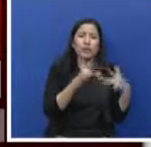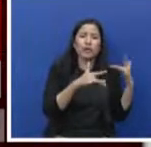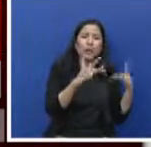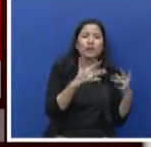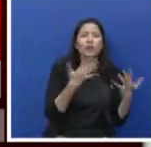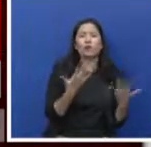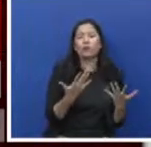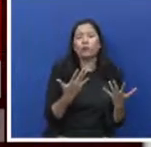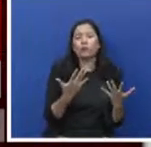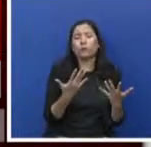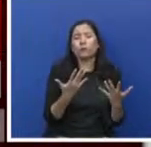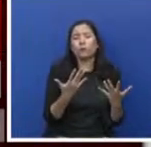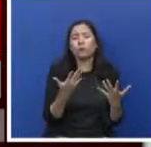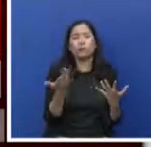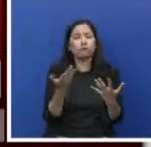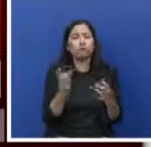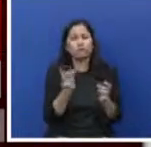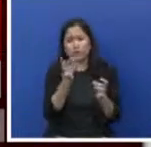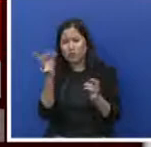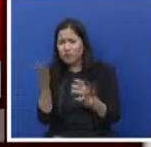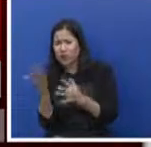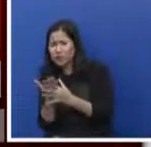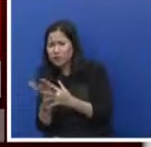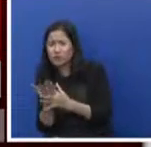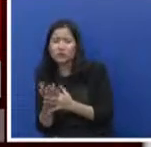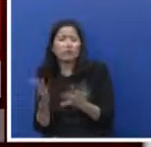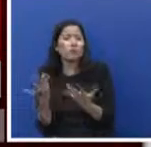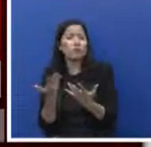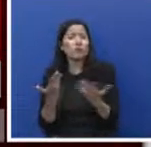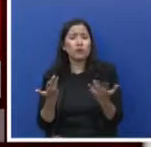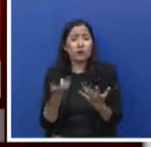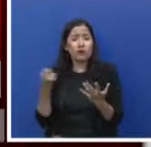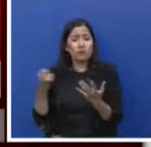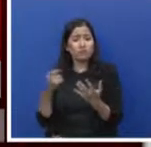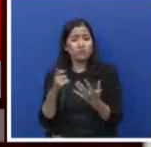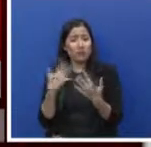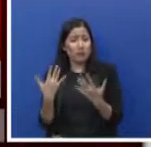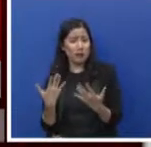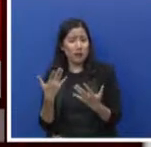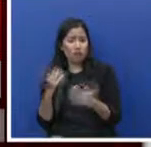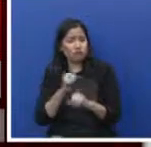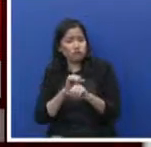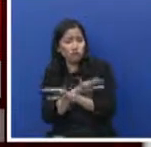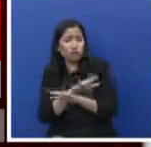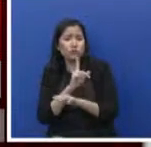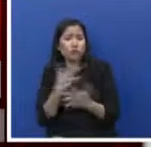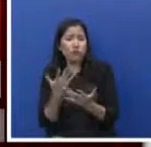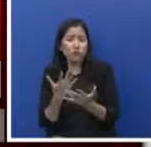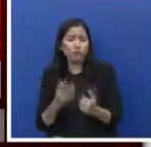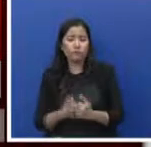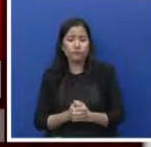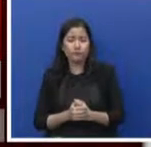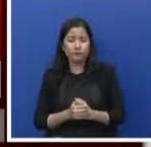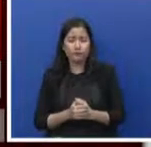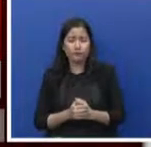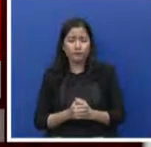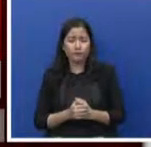apa ketersediaan infrastruktur untuk mendukung program Halodoc dan pemerintah sendiri, sejauh ini seperti apa implementasinya? Saya